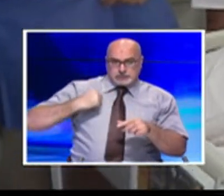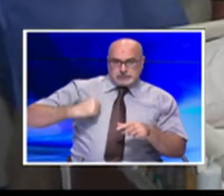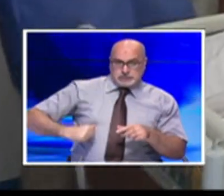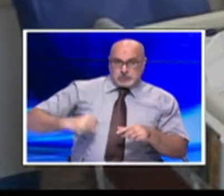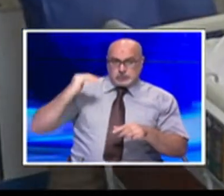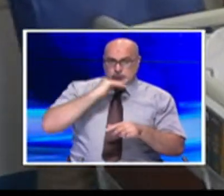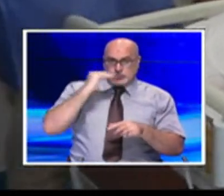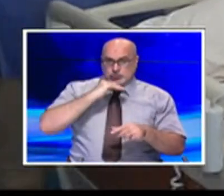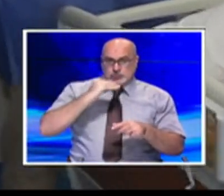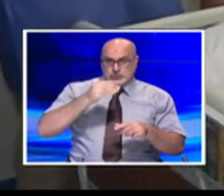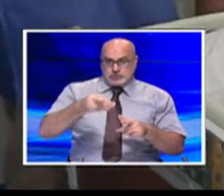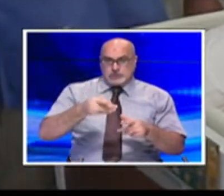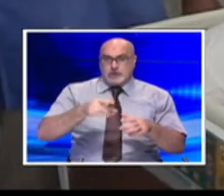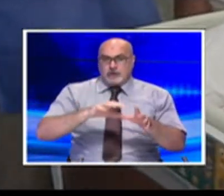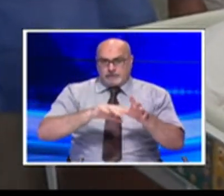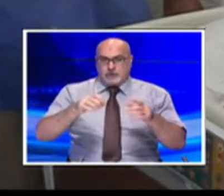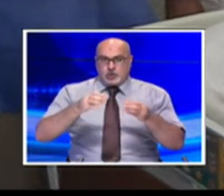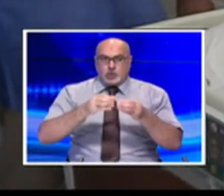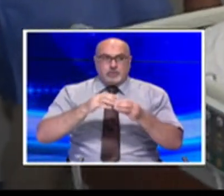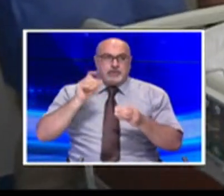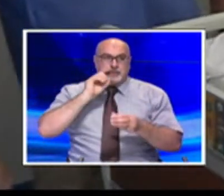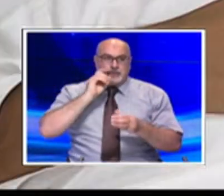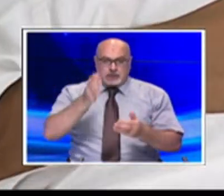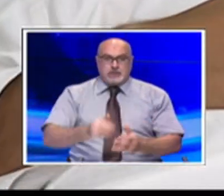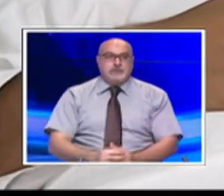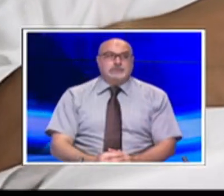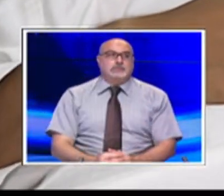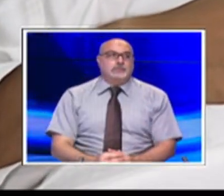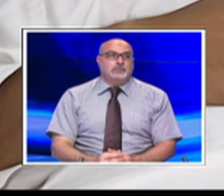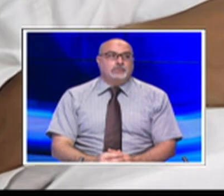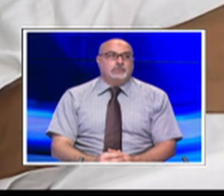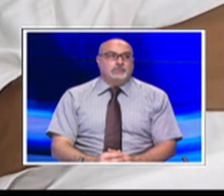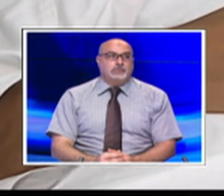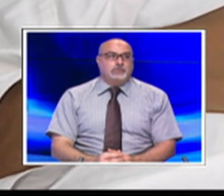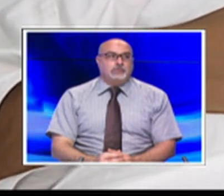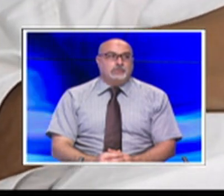مستعجلة يثمن ما يقوم به الوفد الجزائري الطبي.